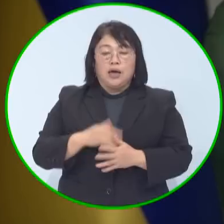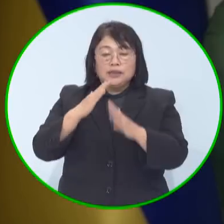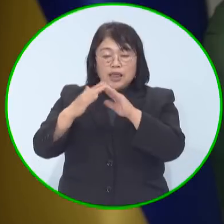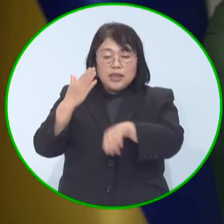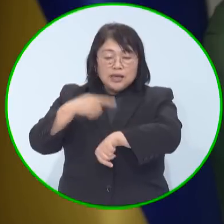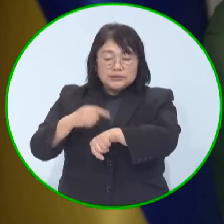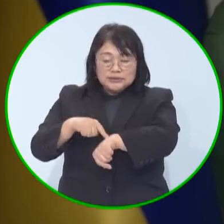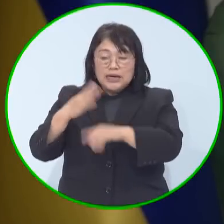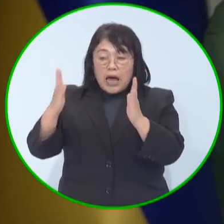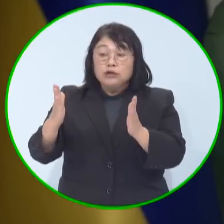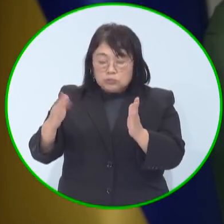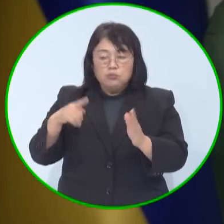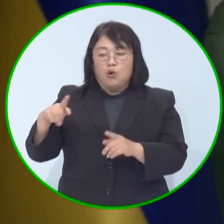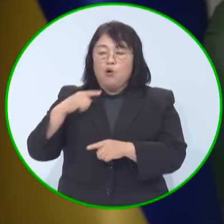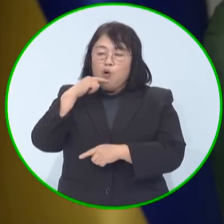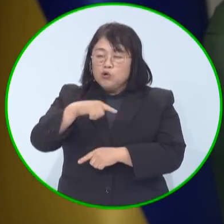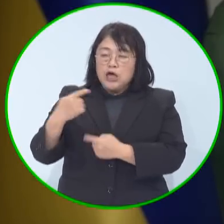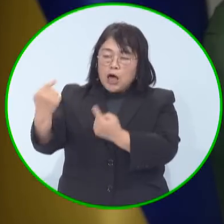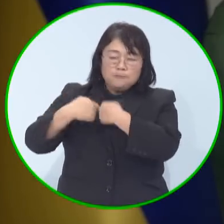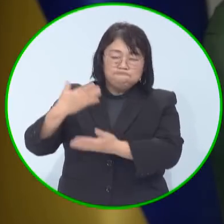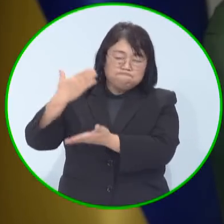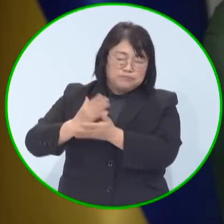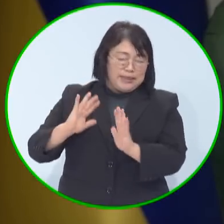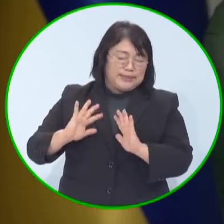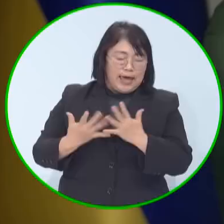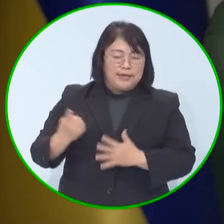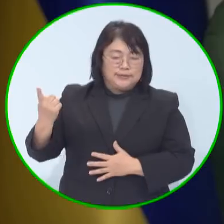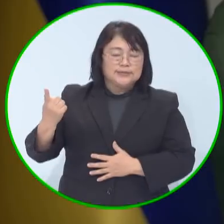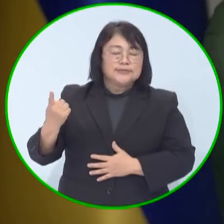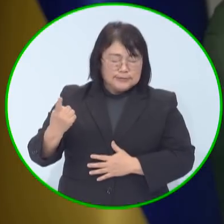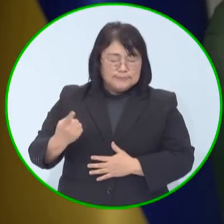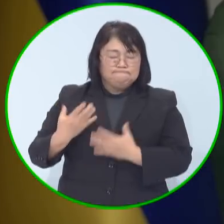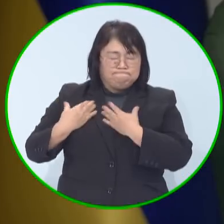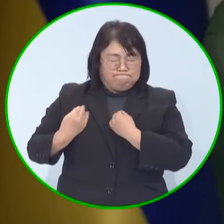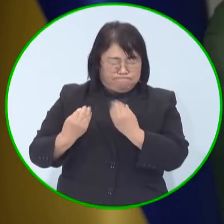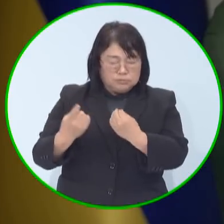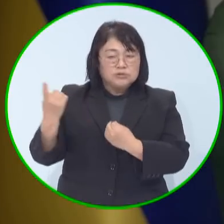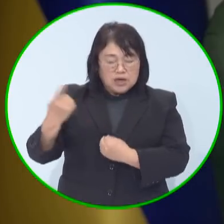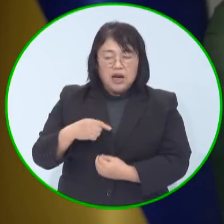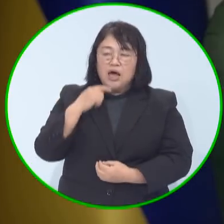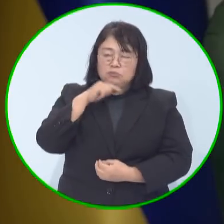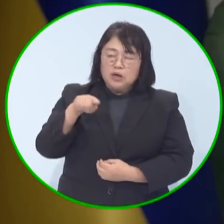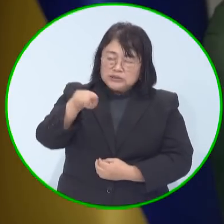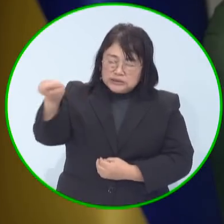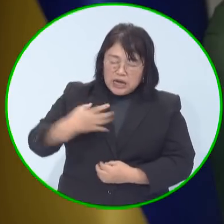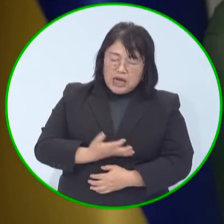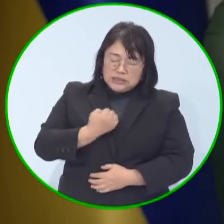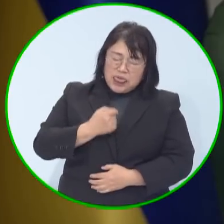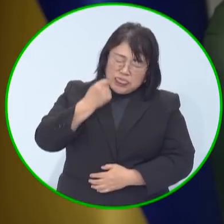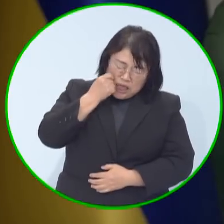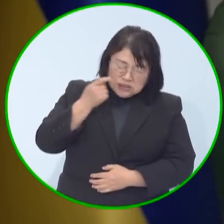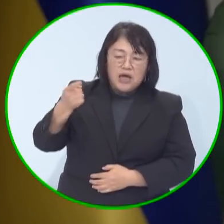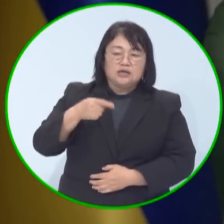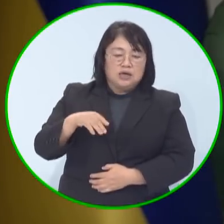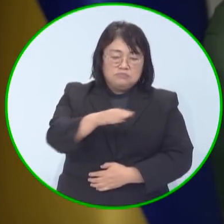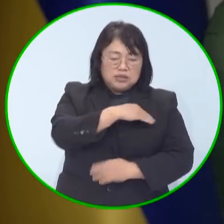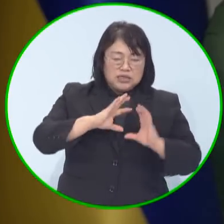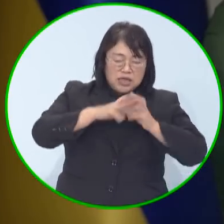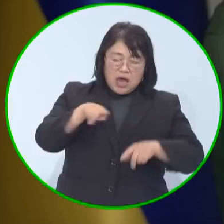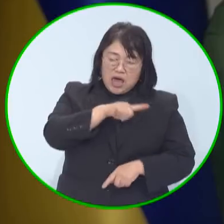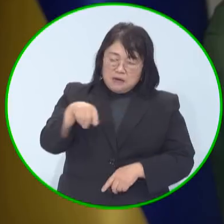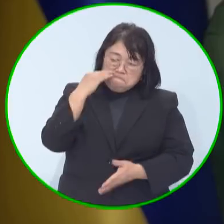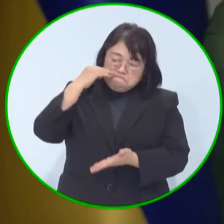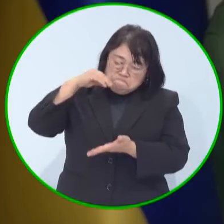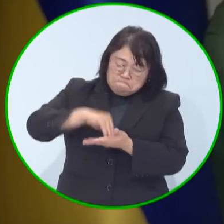停戦期間中にロシアの攻撃が山なかったとしてモスクワがいかに信じられないかということを世界